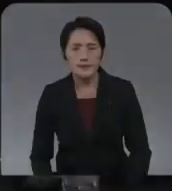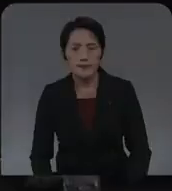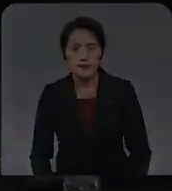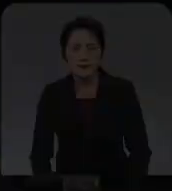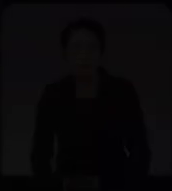pháp